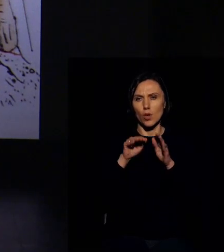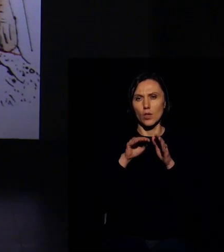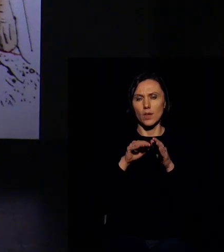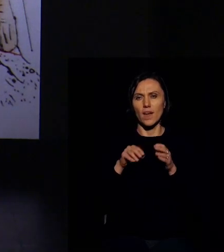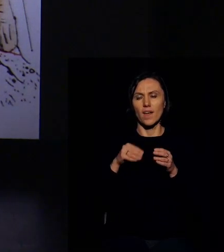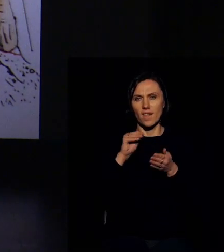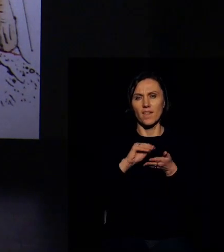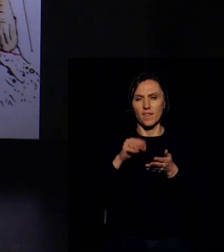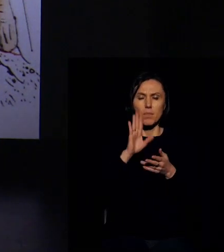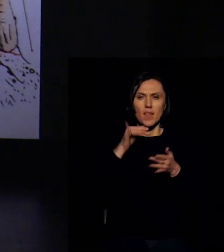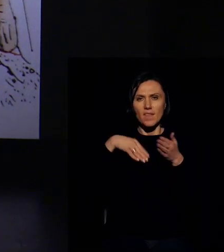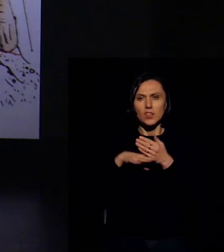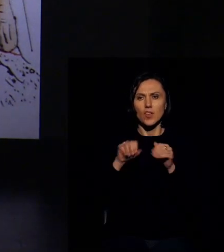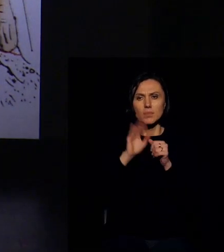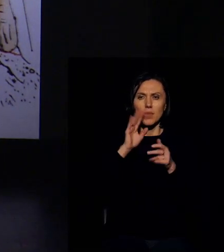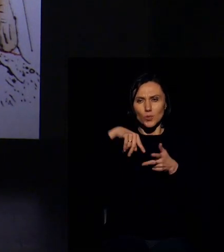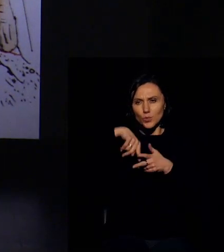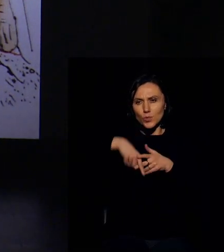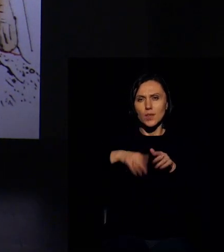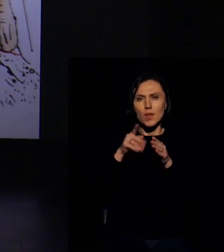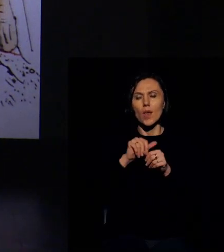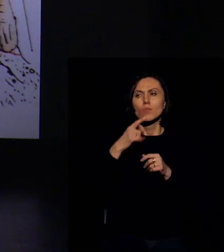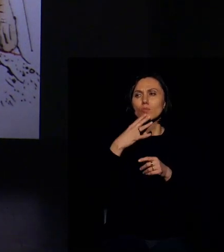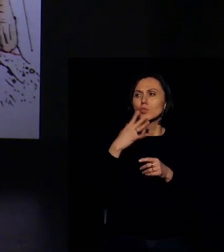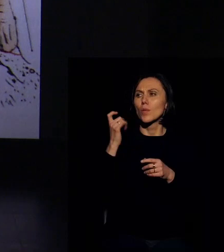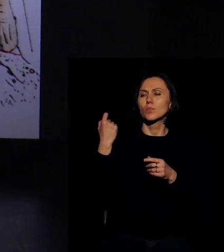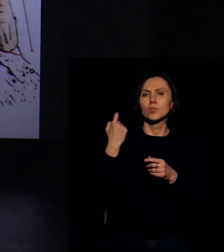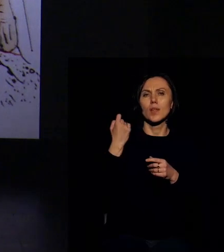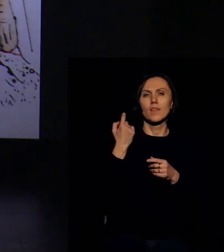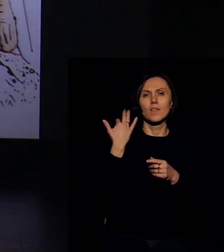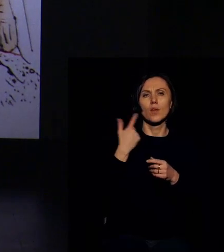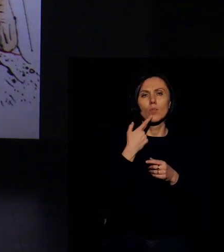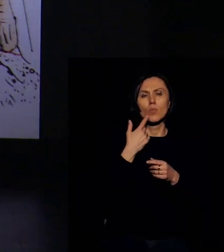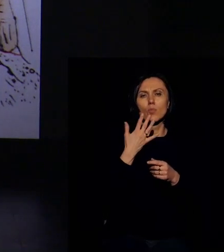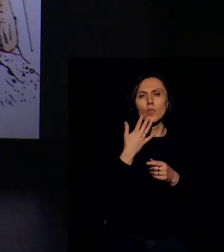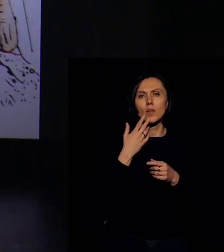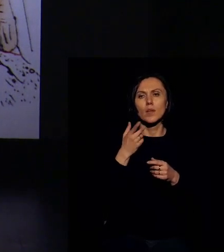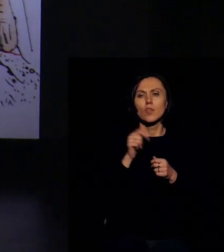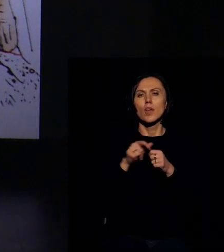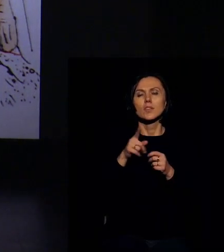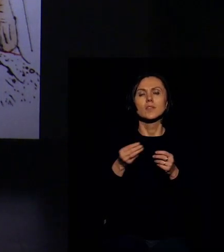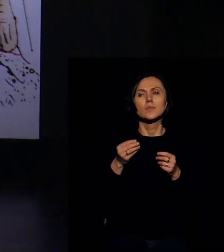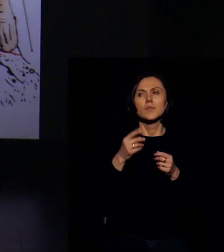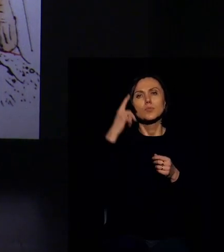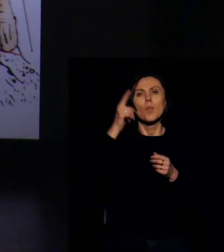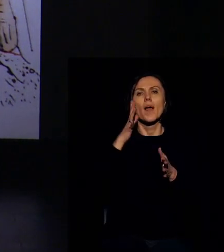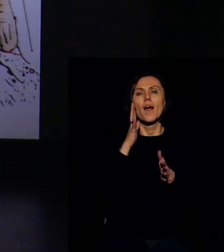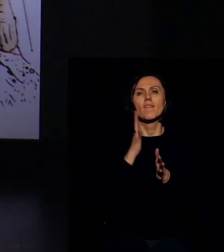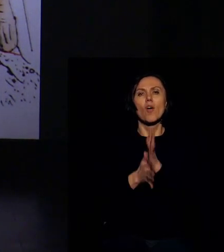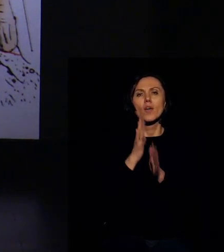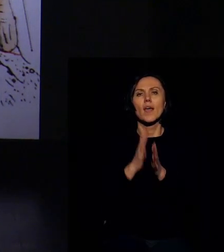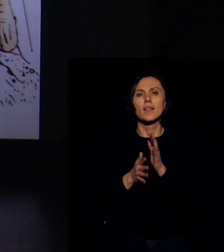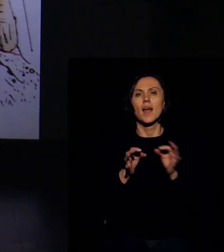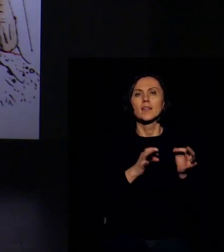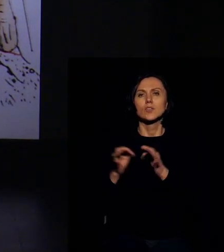ze sztolni. To jest sztolnia, która nawiązuje do tego, co Kasia mówiła przed chwilą, czyli do wojennej historii via